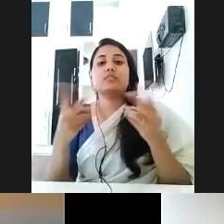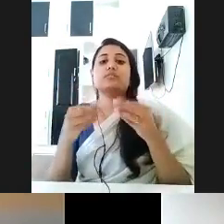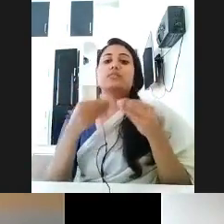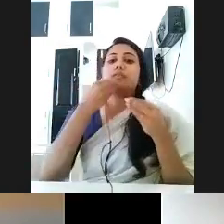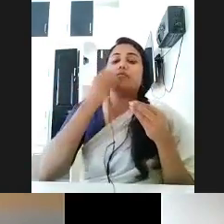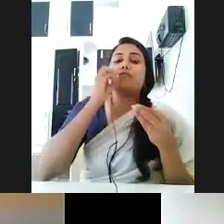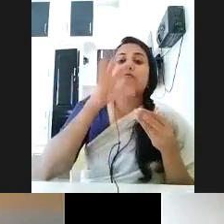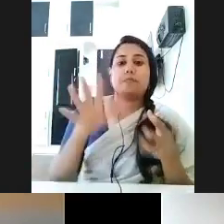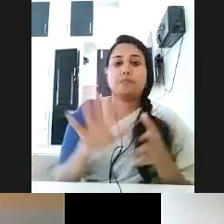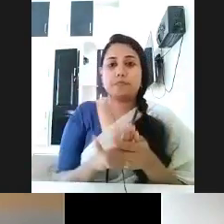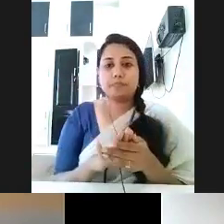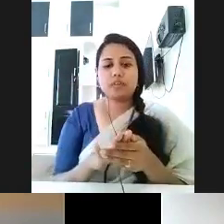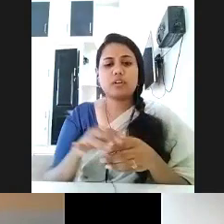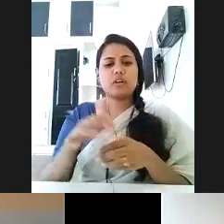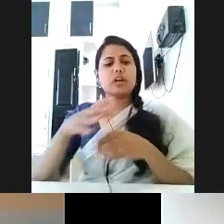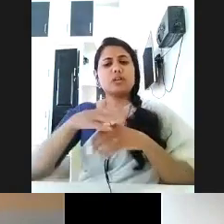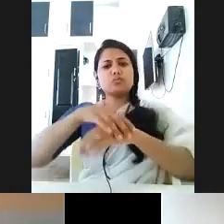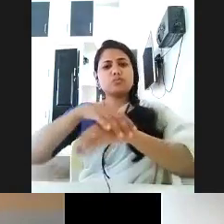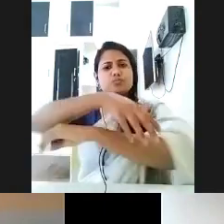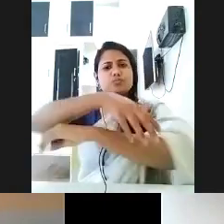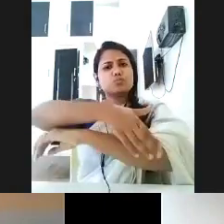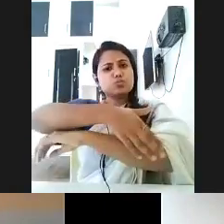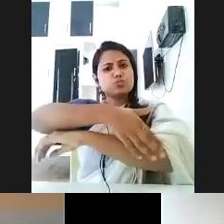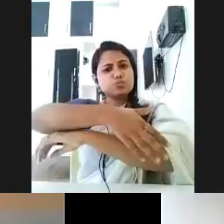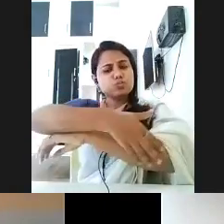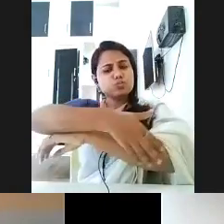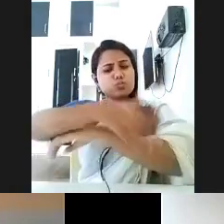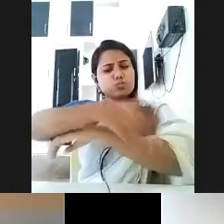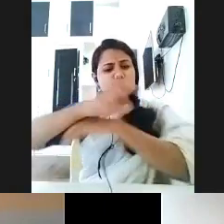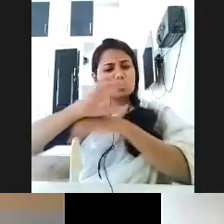ഈ ഹിപ്പിനുമാണ് വിലക്കുറവുള്ളത്.